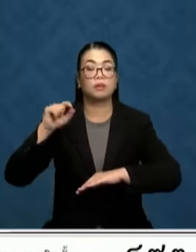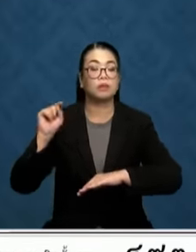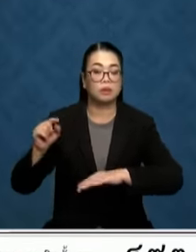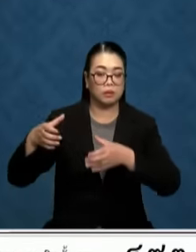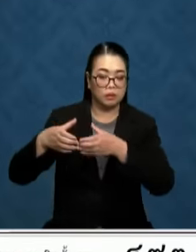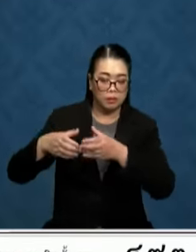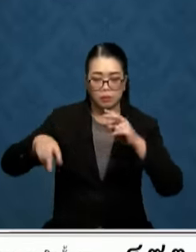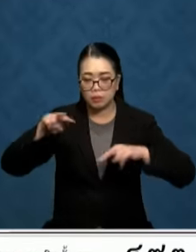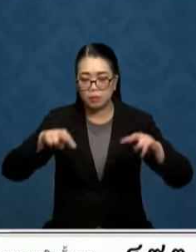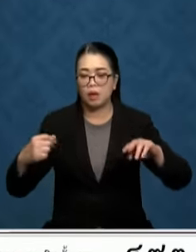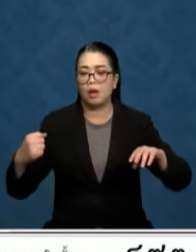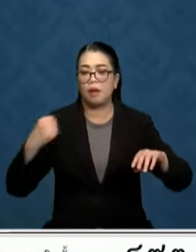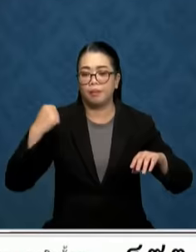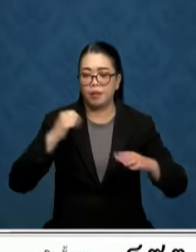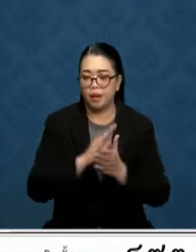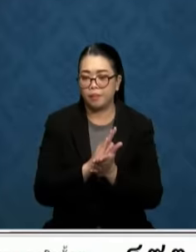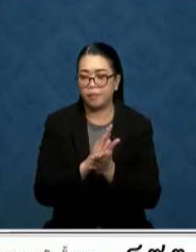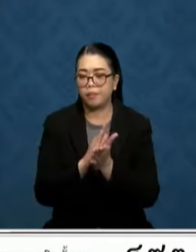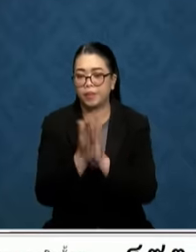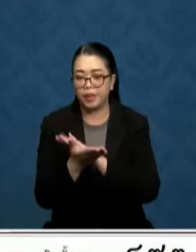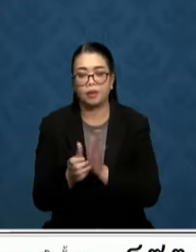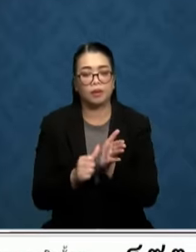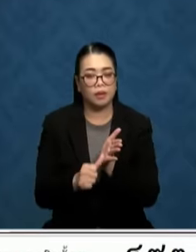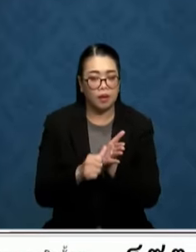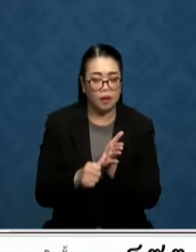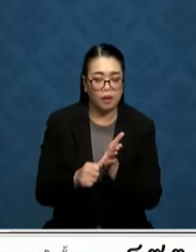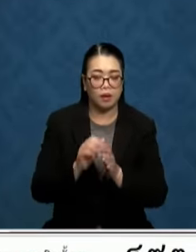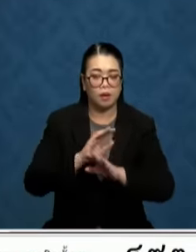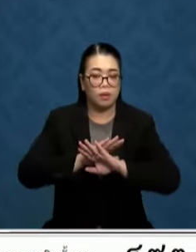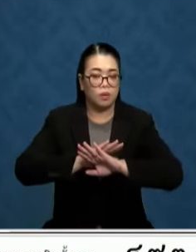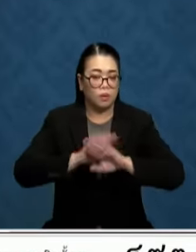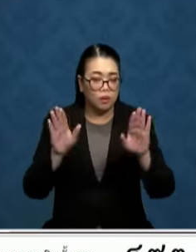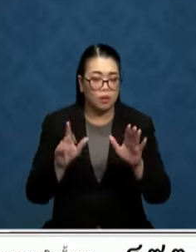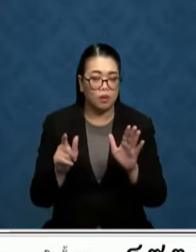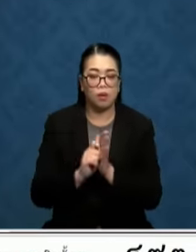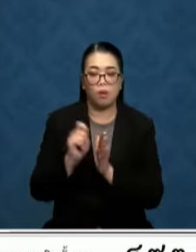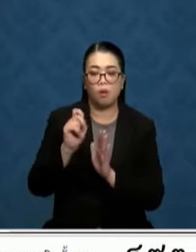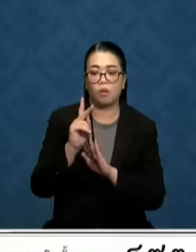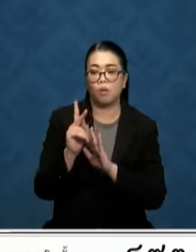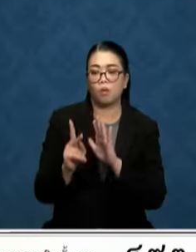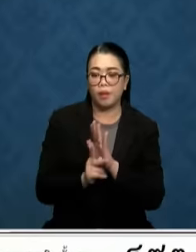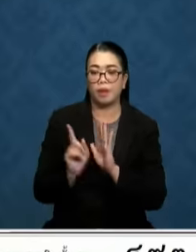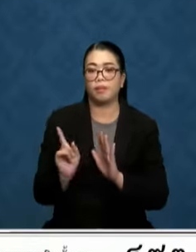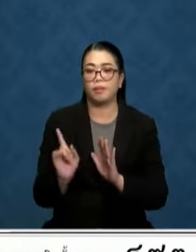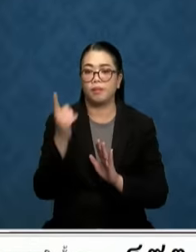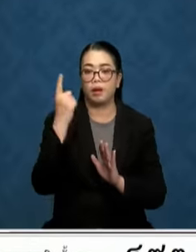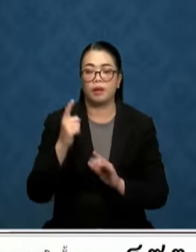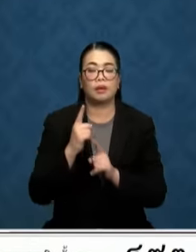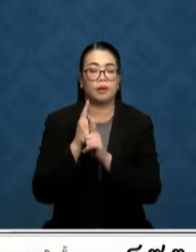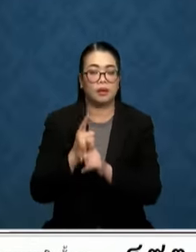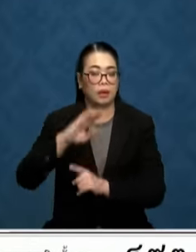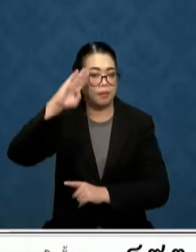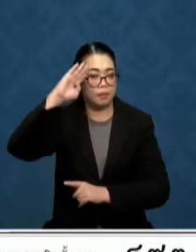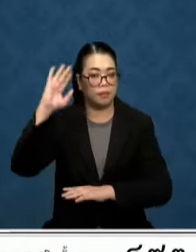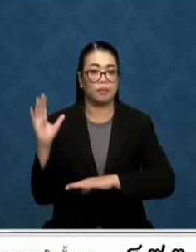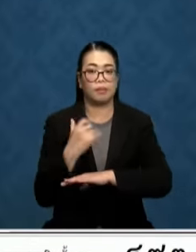ารย่อมมีอำนาจที่จะเปลี่ยแลง แก้ไข ยกเลิกและออกกฎหมายตามระบบแ่งการปัติวัติเพื่